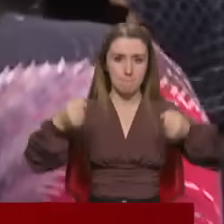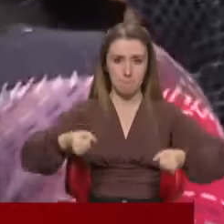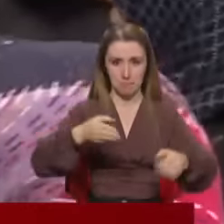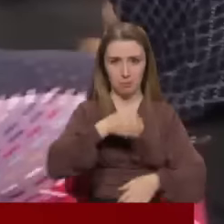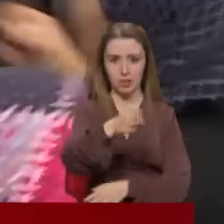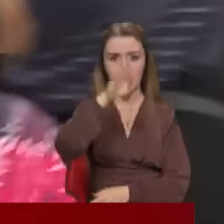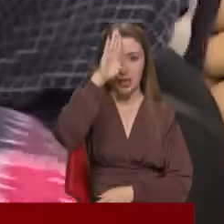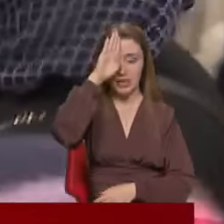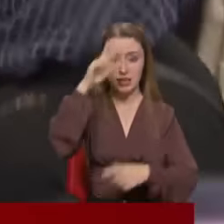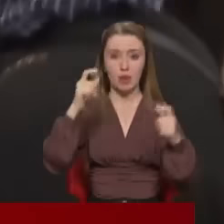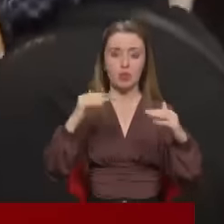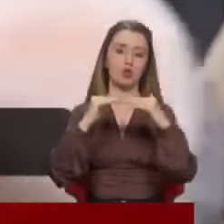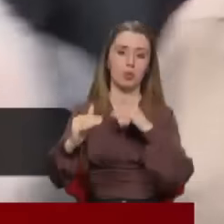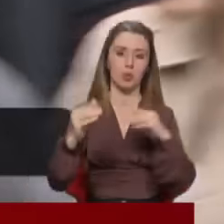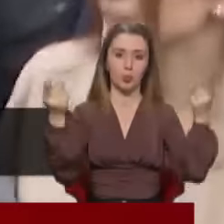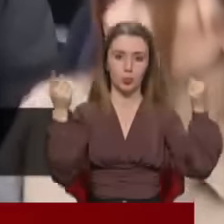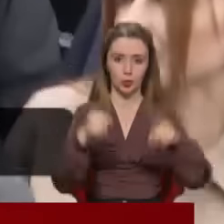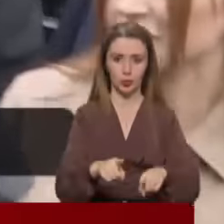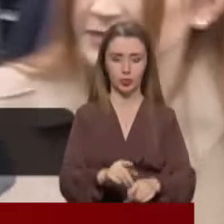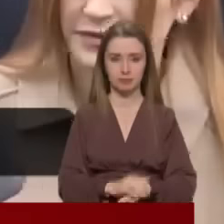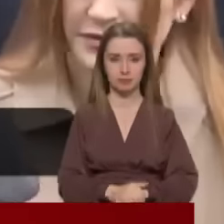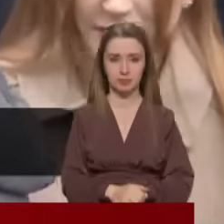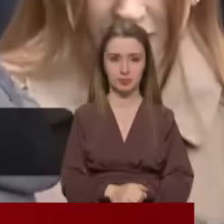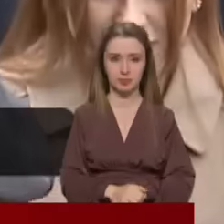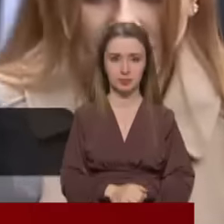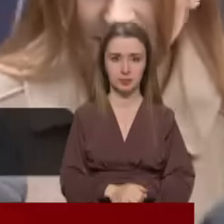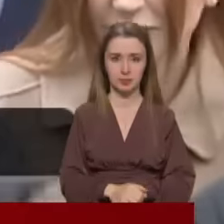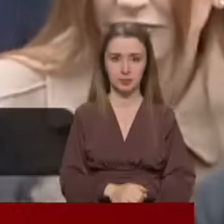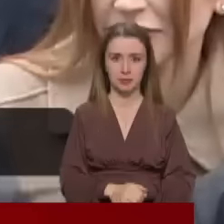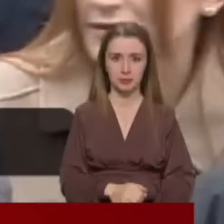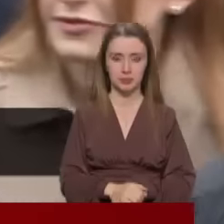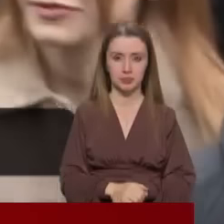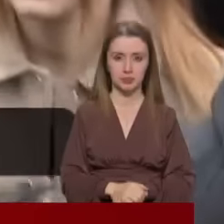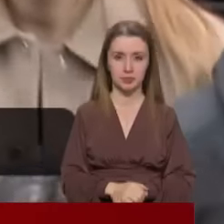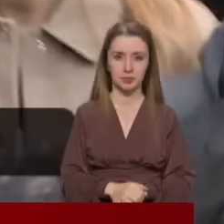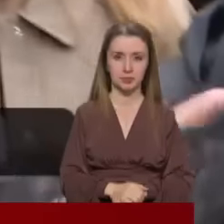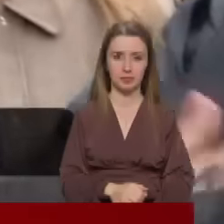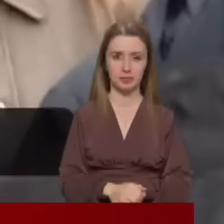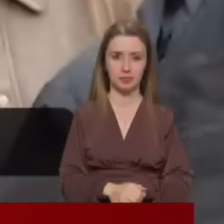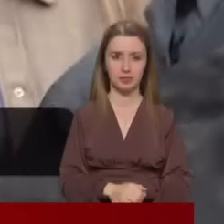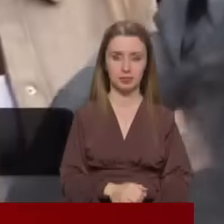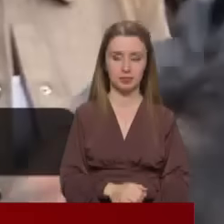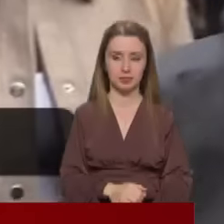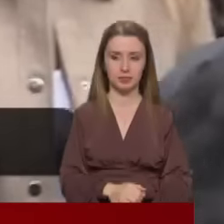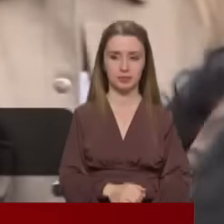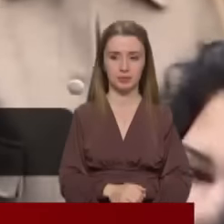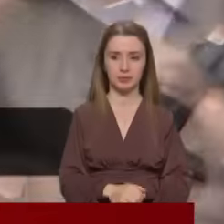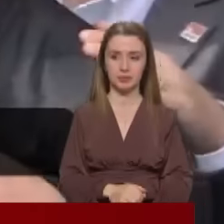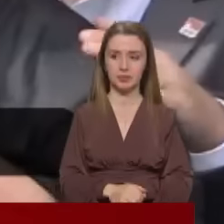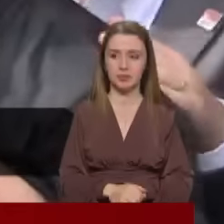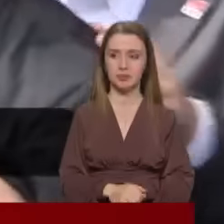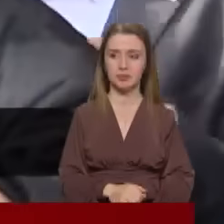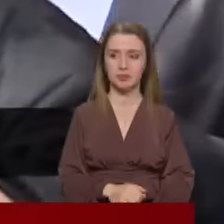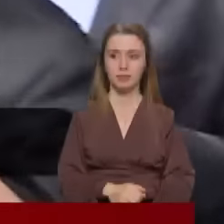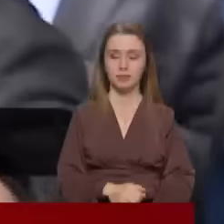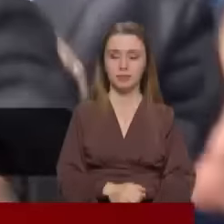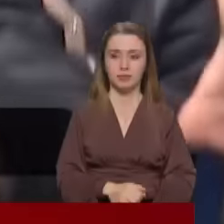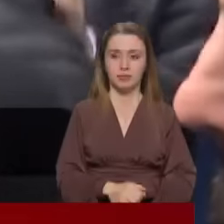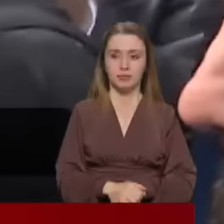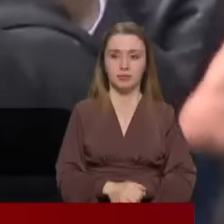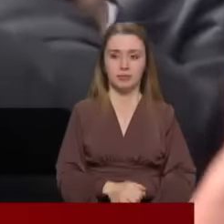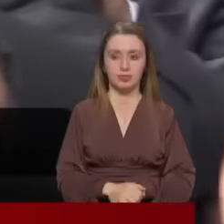çıktı. İstanbulluyla buluştu. Hoş geldin, hoş geldin. Sağ ol abicim. Senin nasıl, şükürler olsun. Beni görebildim yakından valla. Sana bir şey